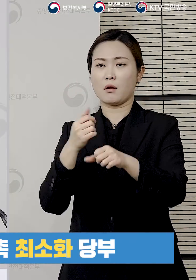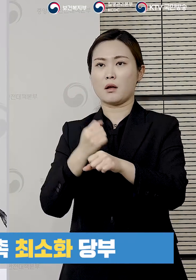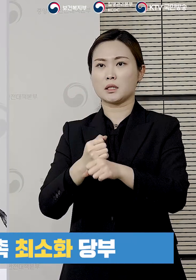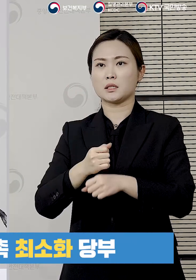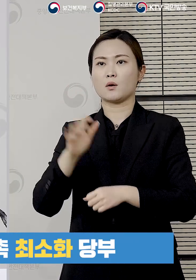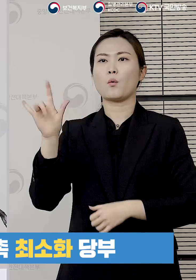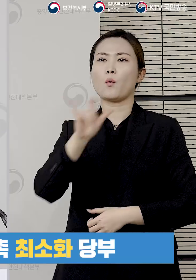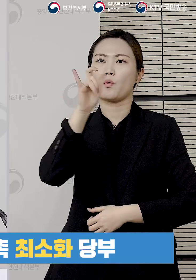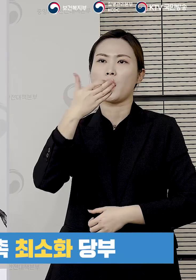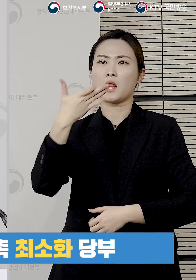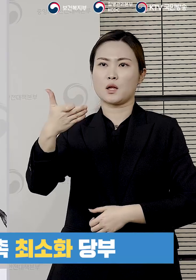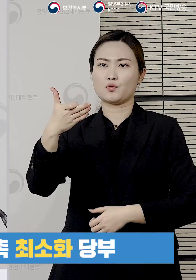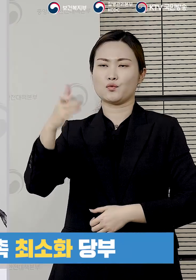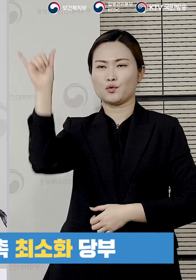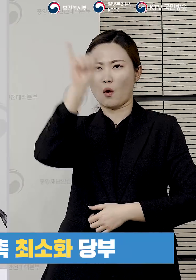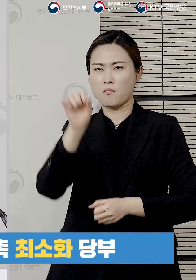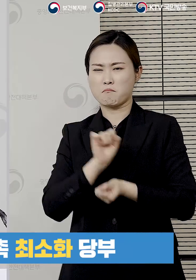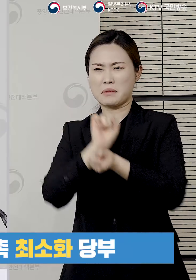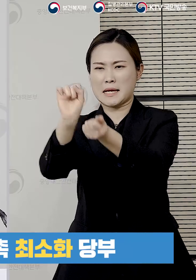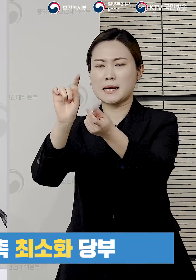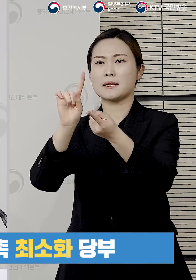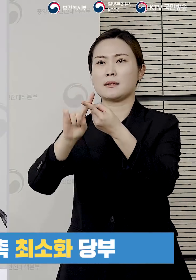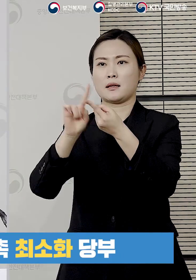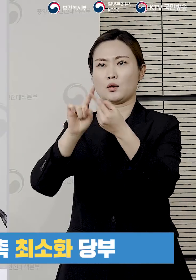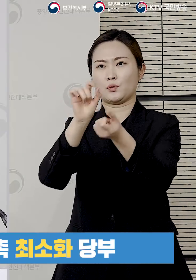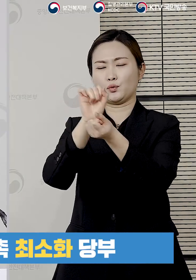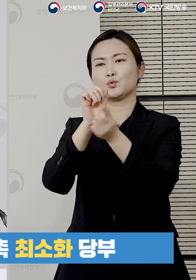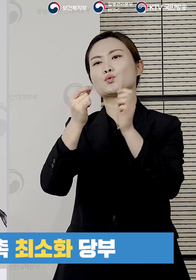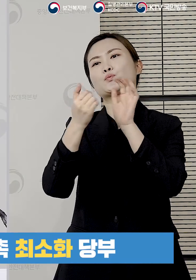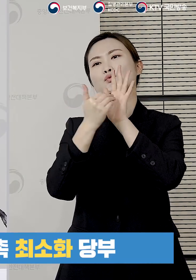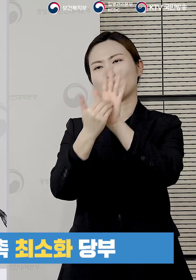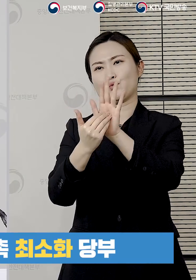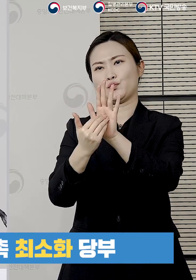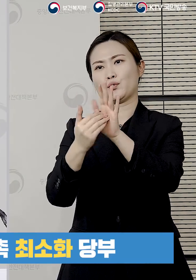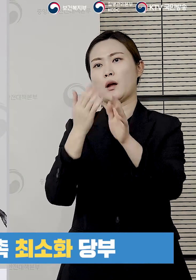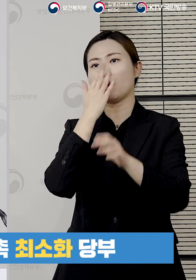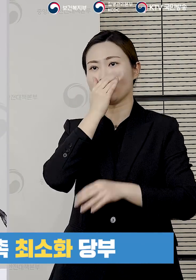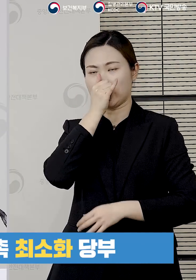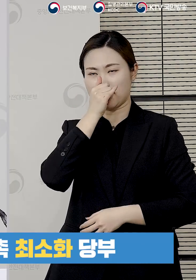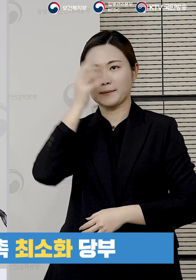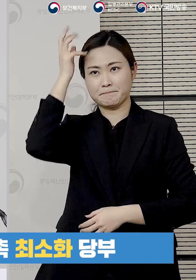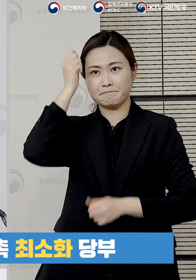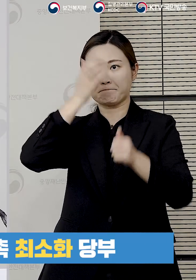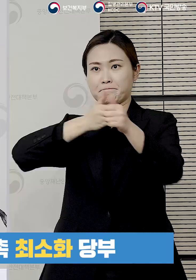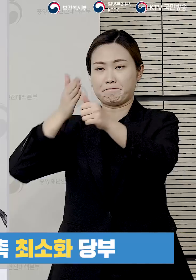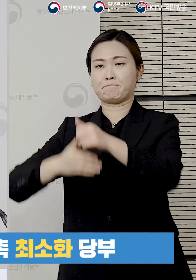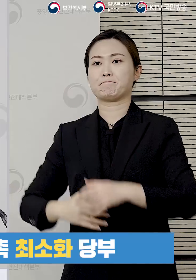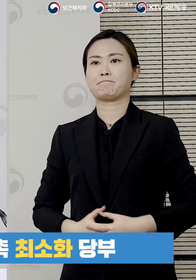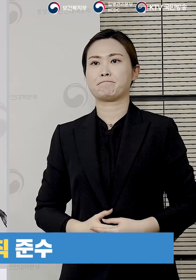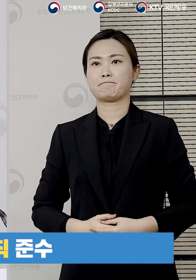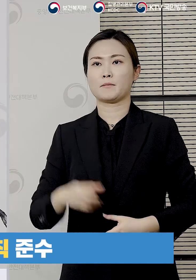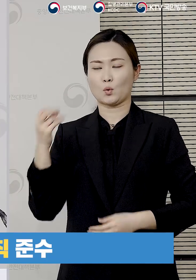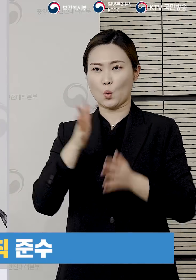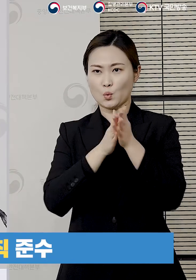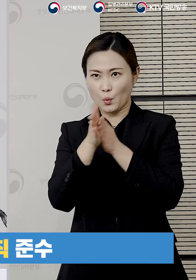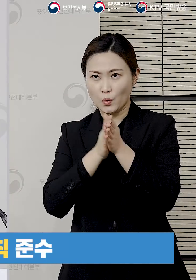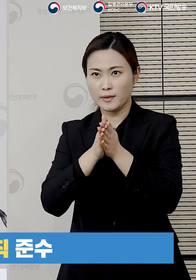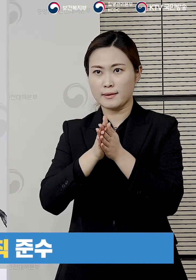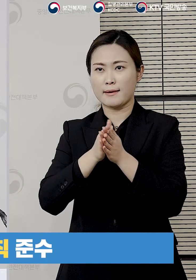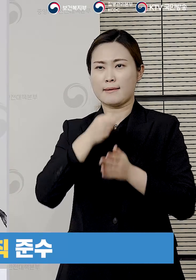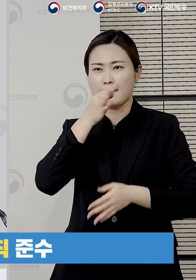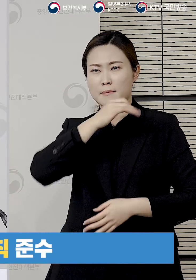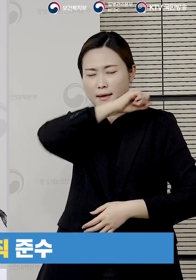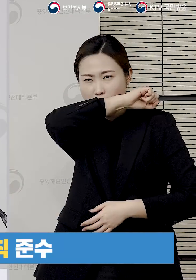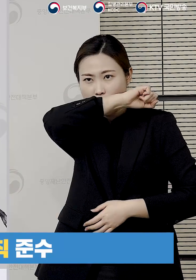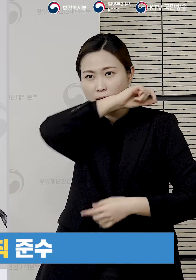것이 코로나19의 전국 확산을 방지하는 데 가장 중요한 요소라는 점을 유념하여 주시기 바랍니다. 아울러 손